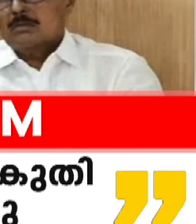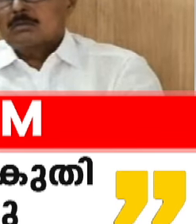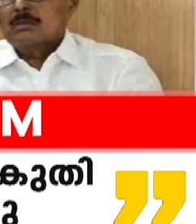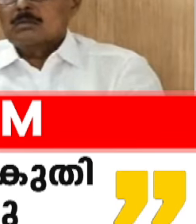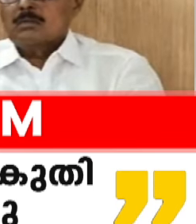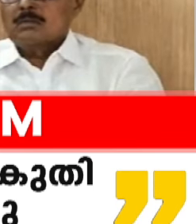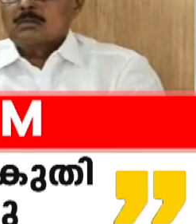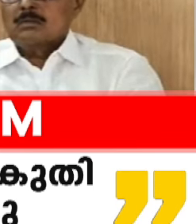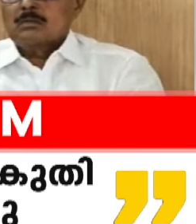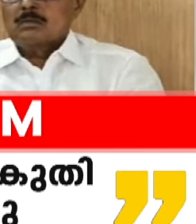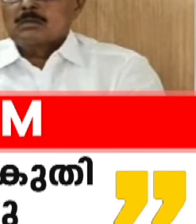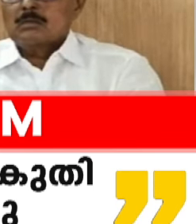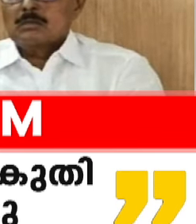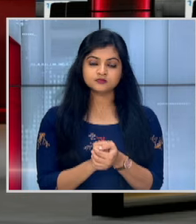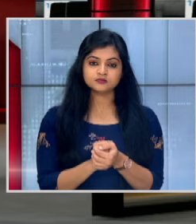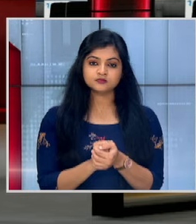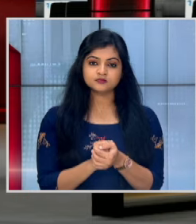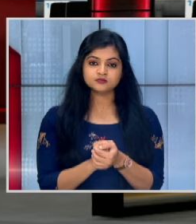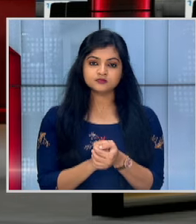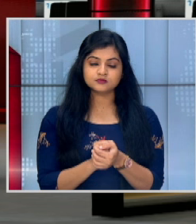1,92,00,000 7 കോടി രൂപയായിട്ട് വർദ്ധിച്ചിരിക്കുകയാണ്.